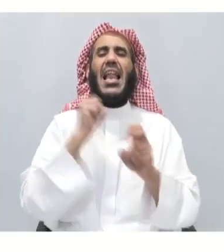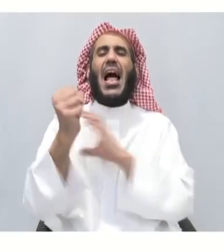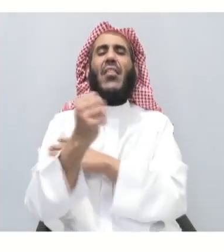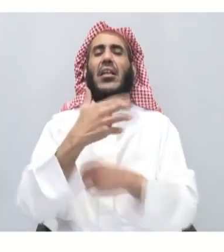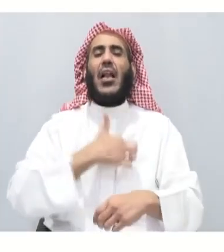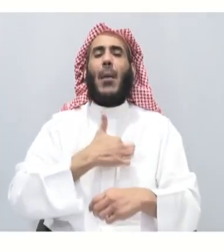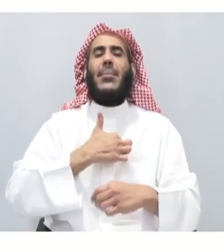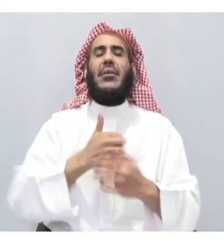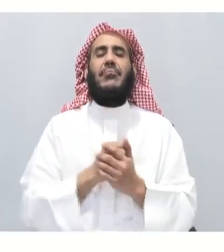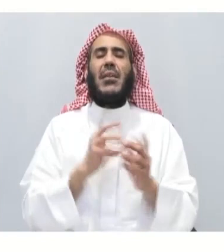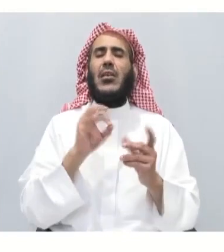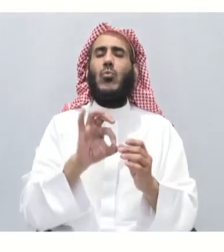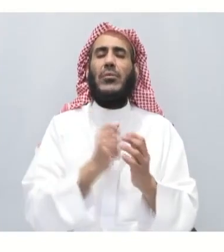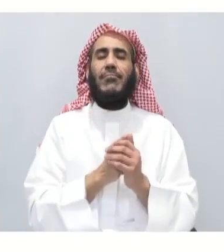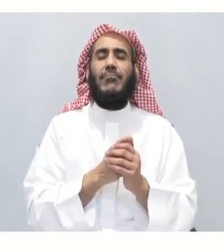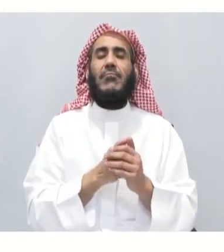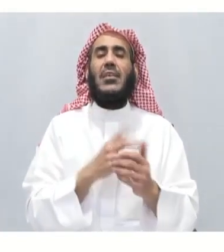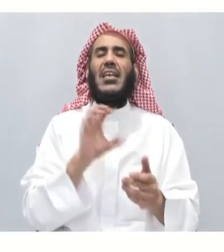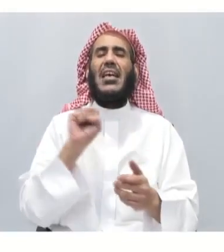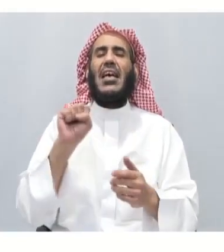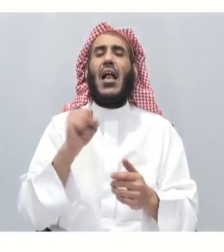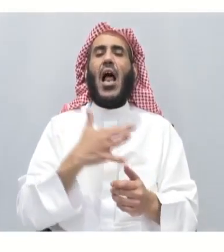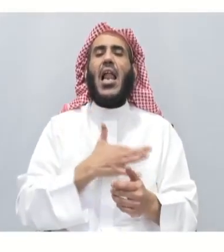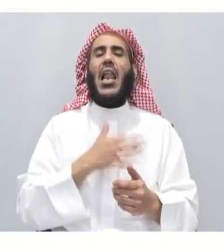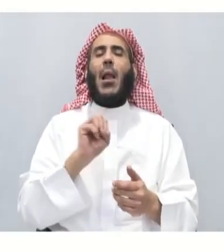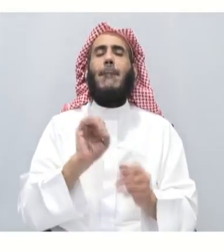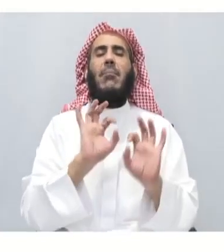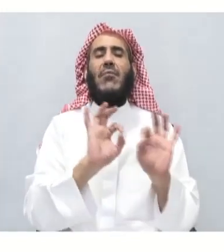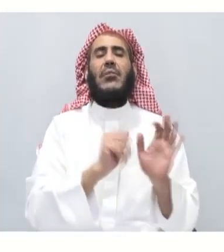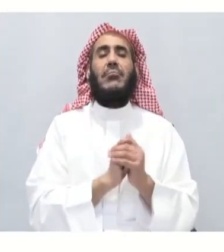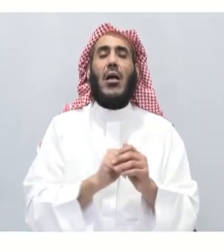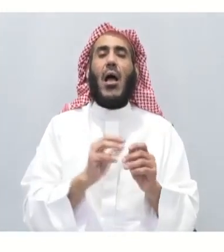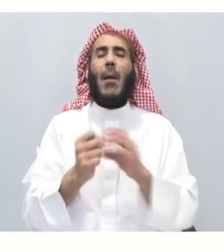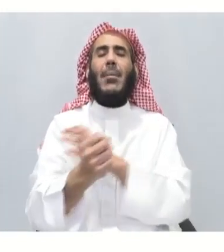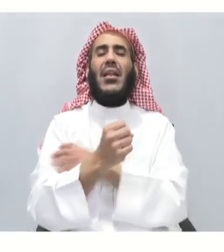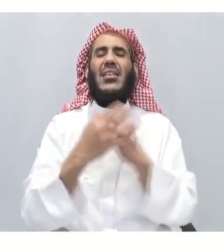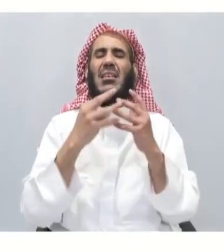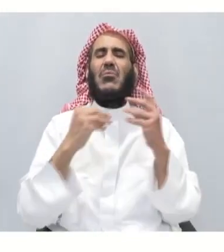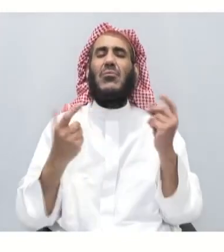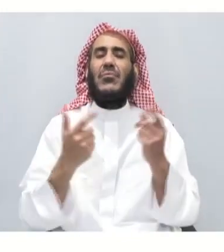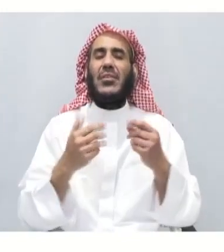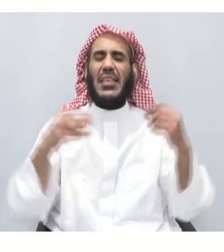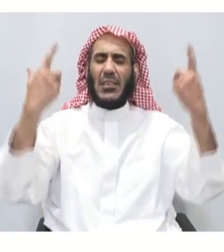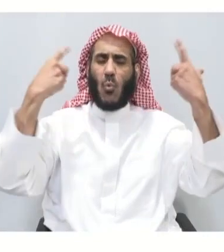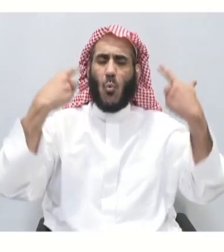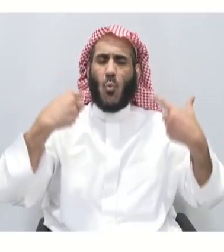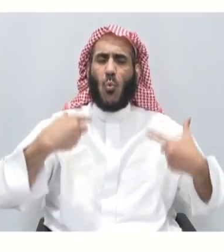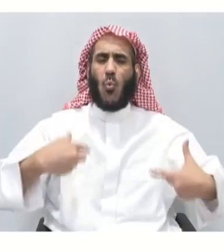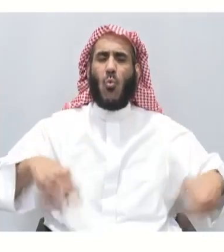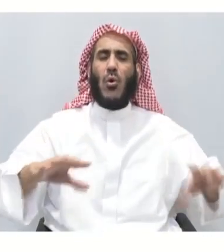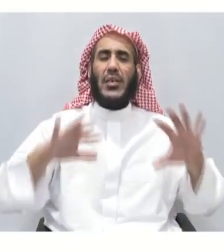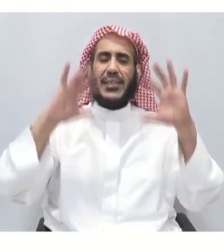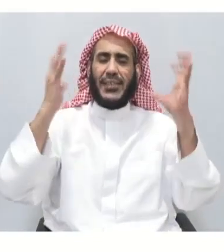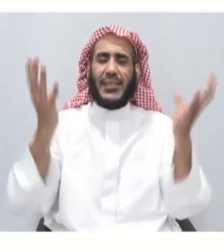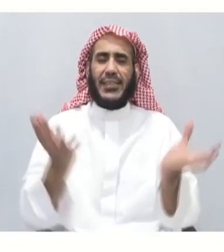القلبيه اين توجد نعم خاصه بالقلب فقط اما العضلات الملسه فهي تنتشر في او تغطي